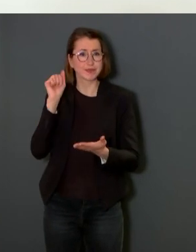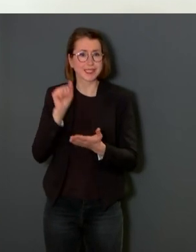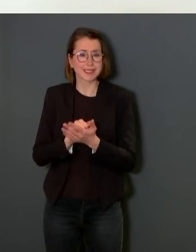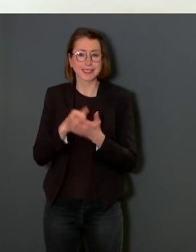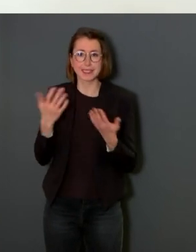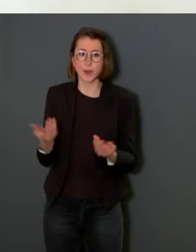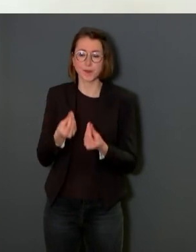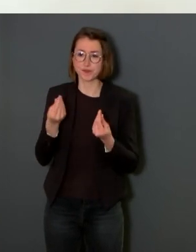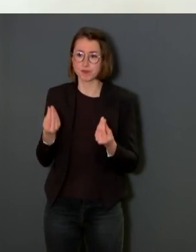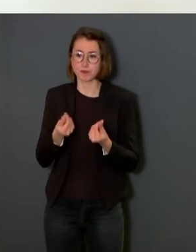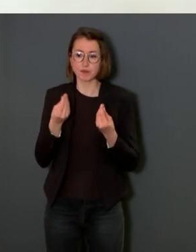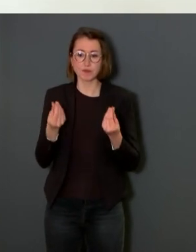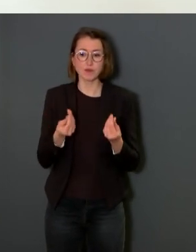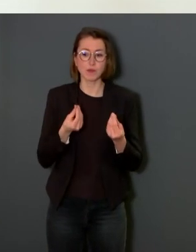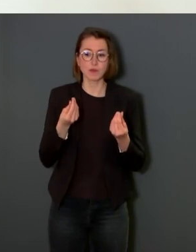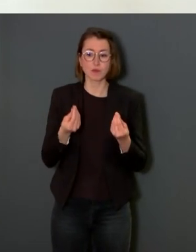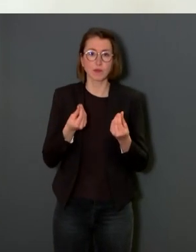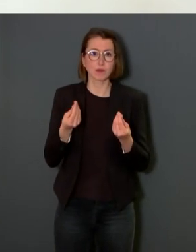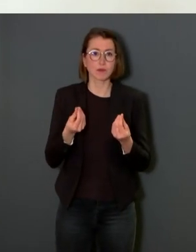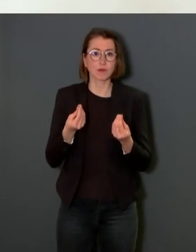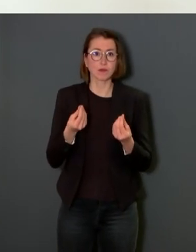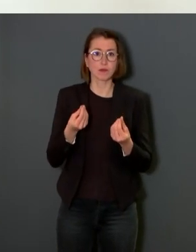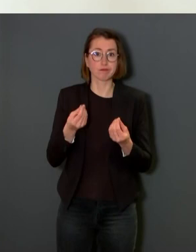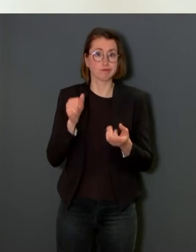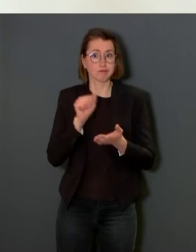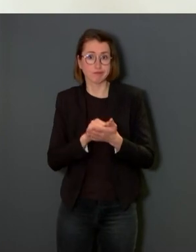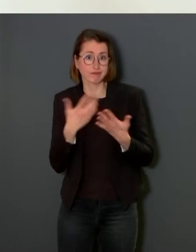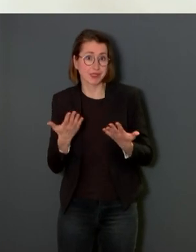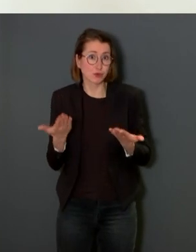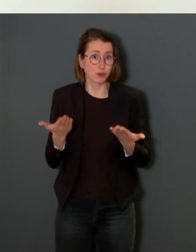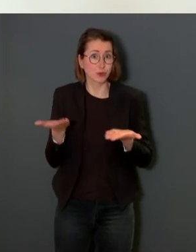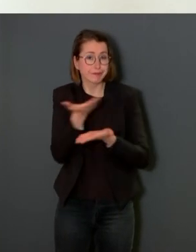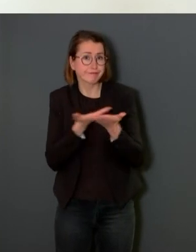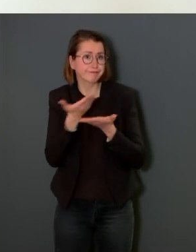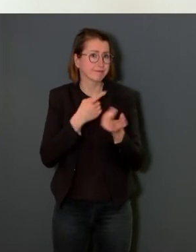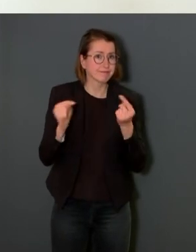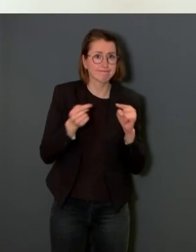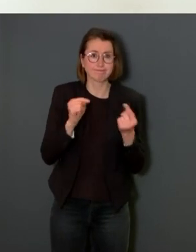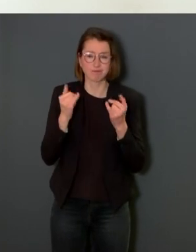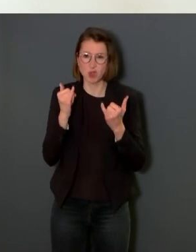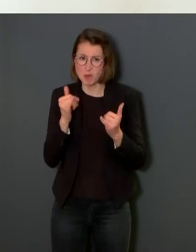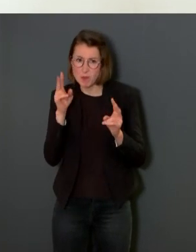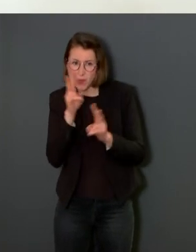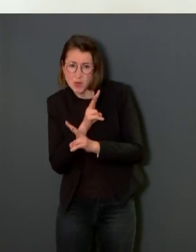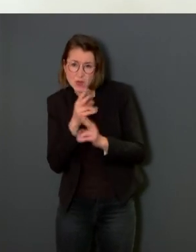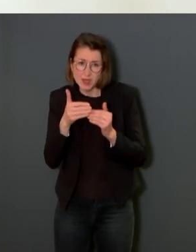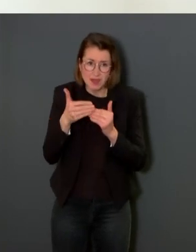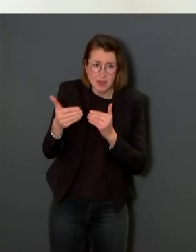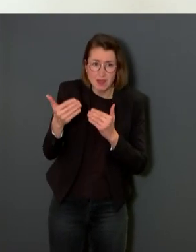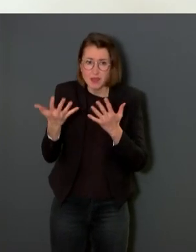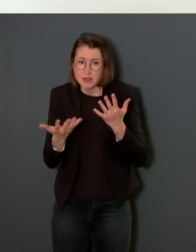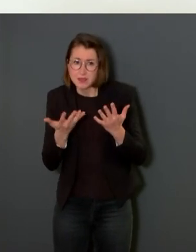ce qui était sur table, qui parlait de prudence en mars aussi, mais quand même d'une perspective sur